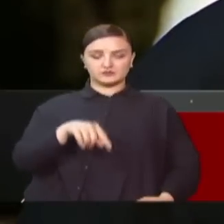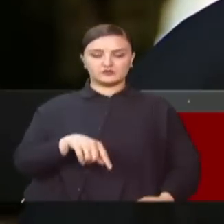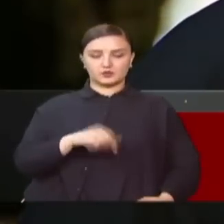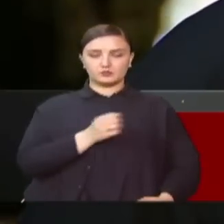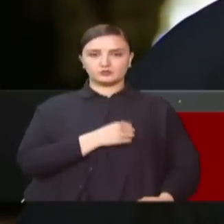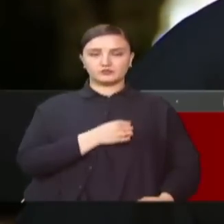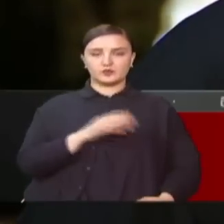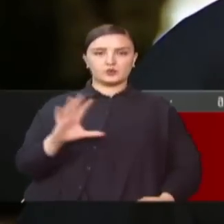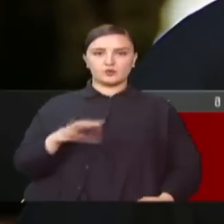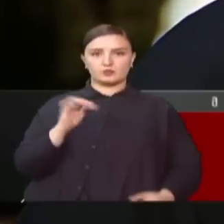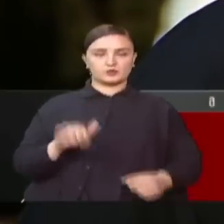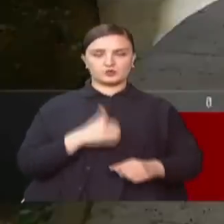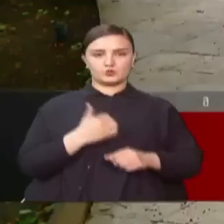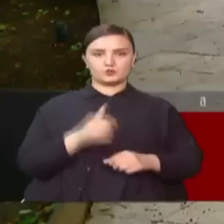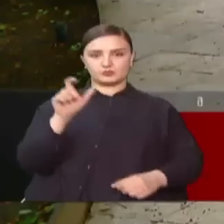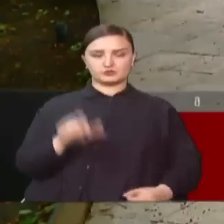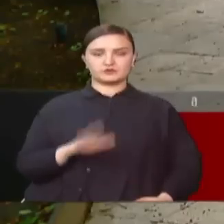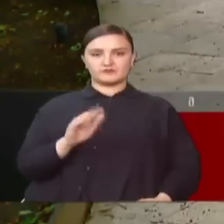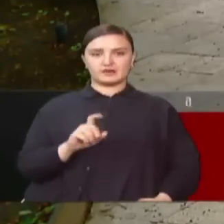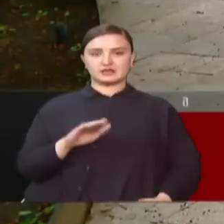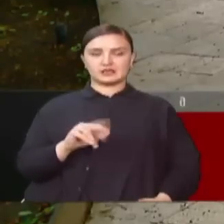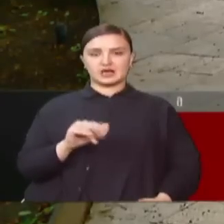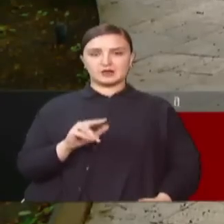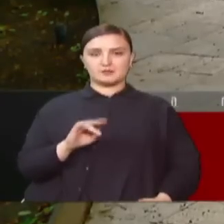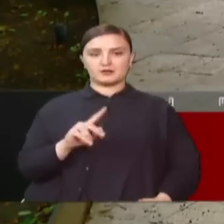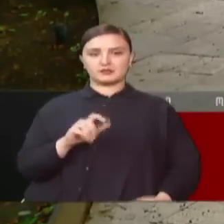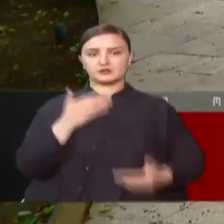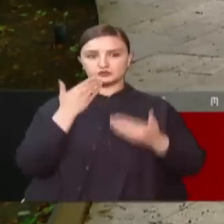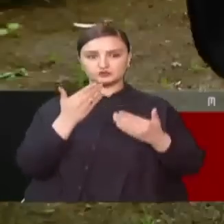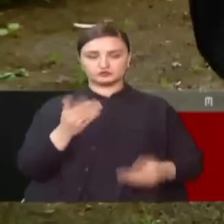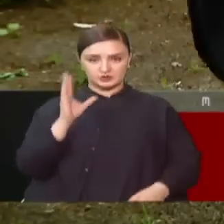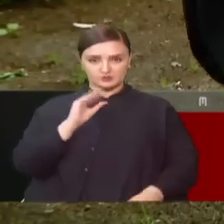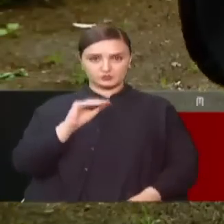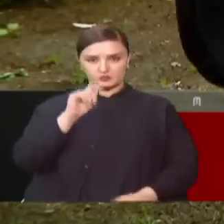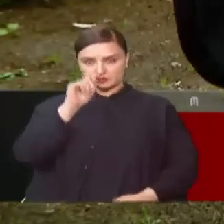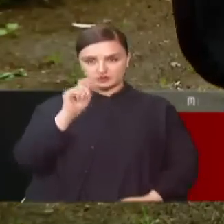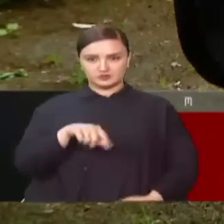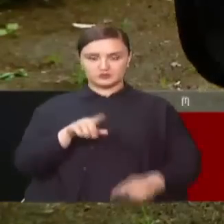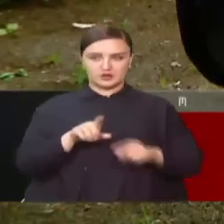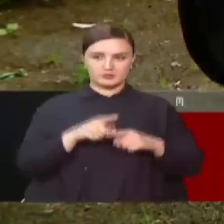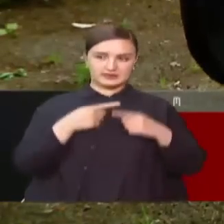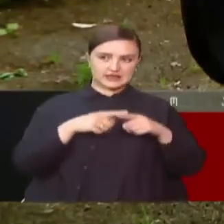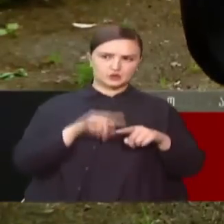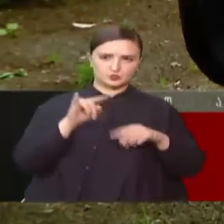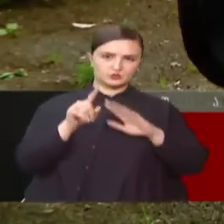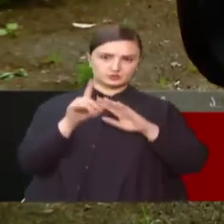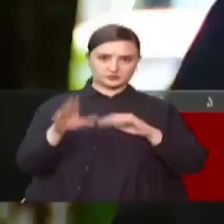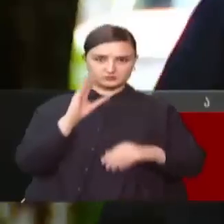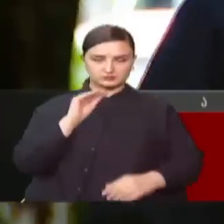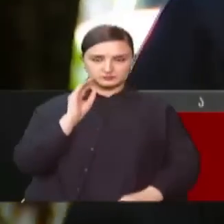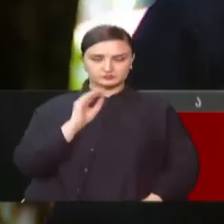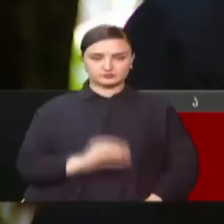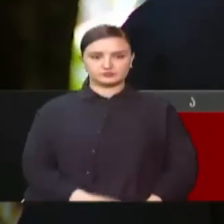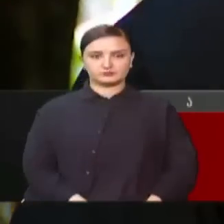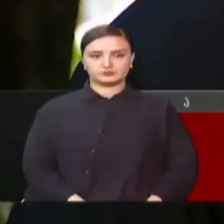გენერალური შტაბის ყოფილ უფროს ვახტანგ კაბანაძეს ვკითხეთ. რამდენად შეეძლო უკრაინას ტექნიკურად ასეთი თავდასხმის განხორციელება?